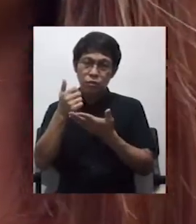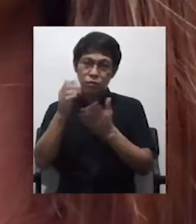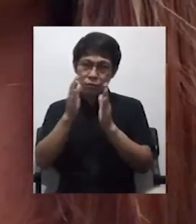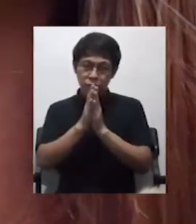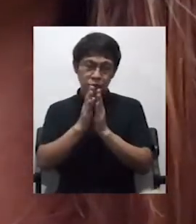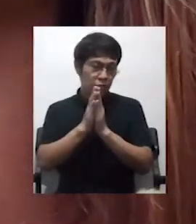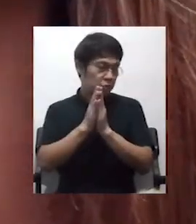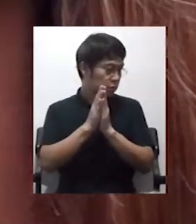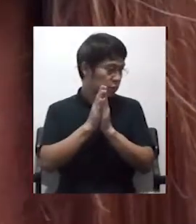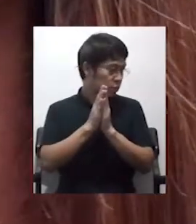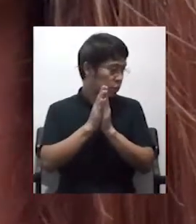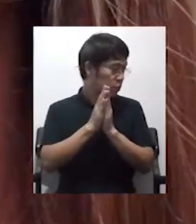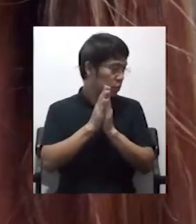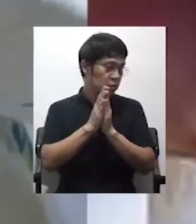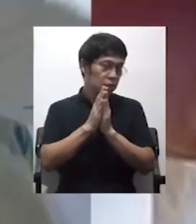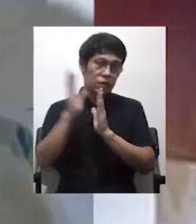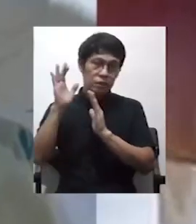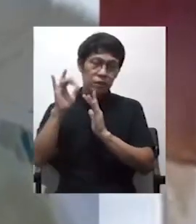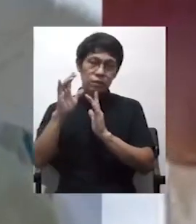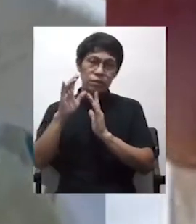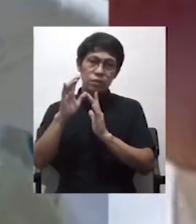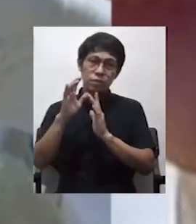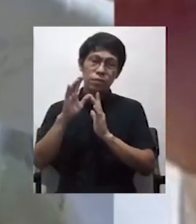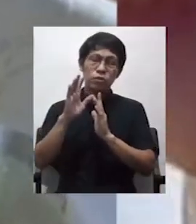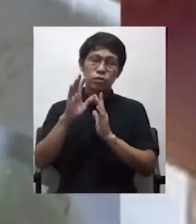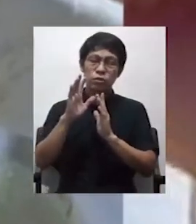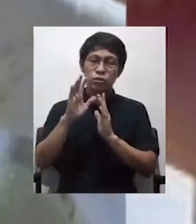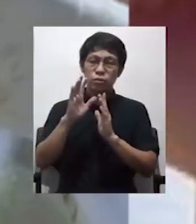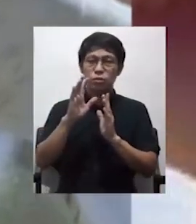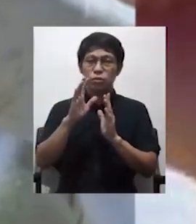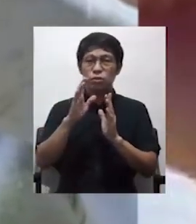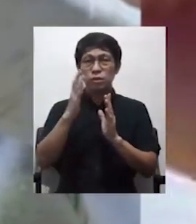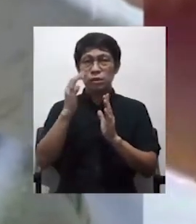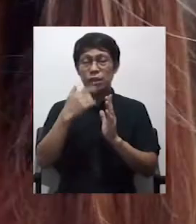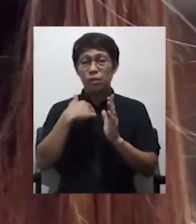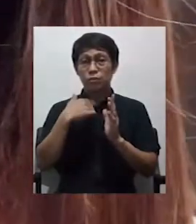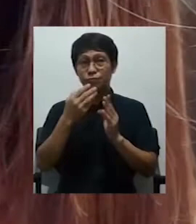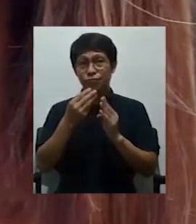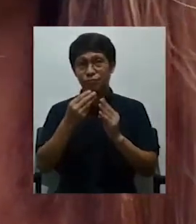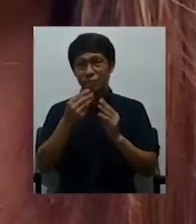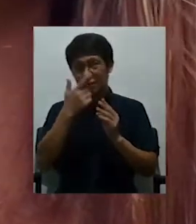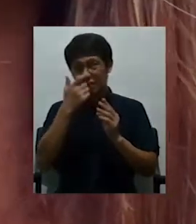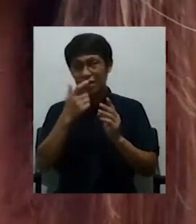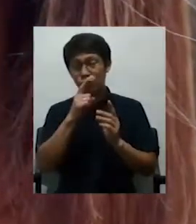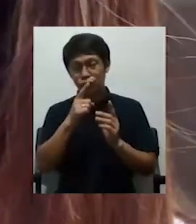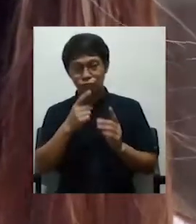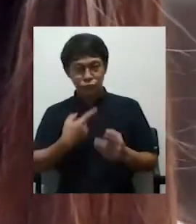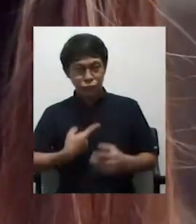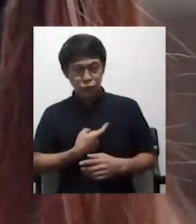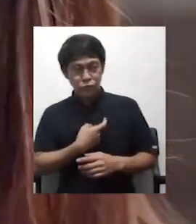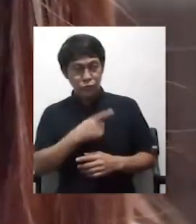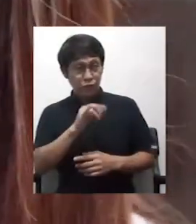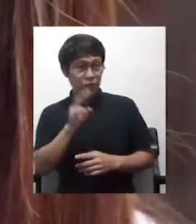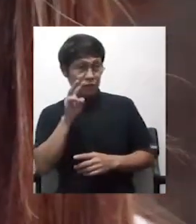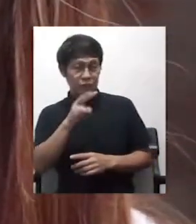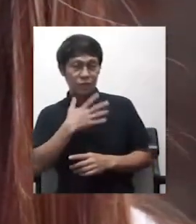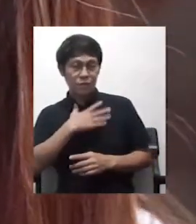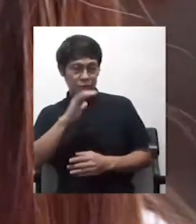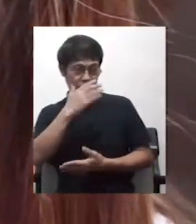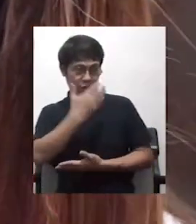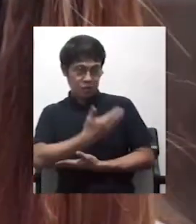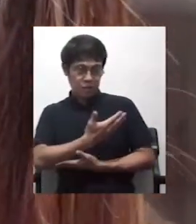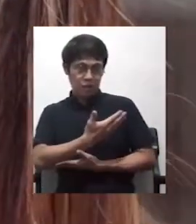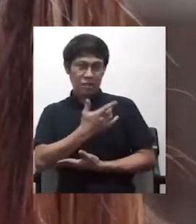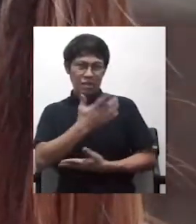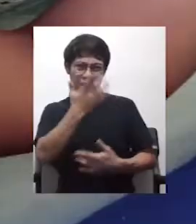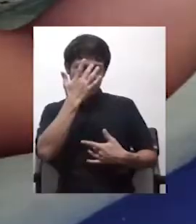rin pinagdarasal na sana gumaling ka na, ako na lang sana. Ayun, gusto ko na ako na lang kasi nasasaktan ako bilang